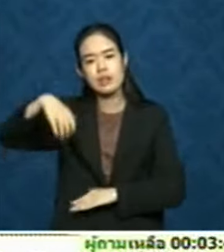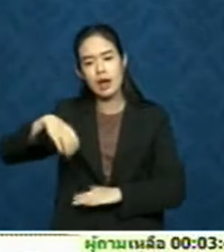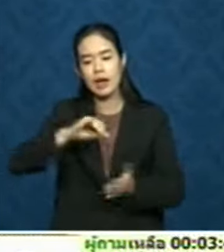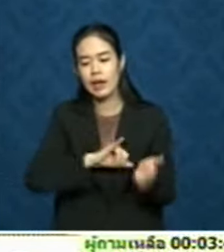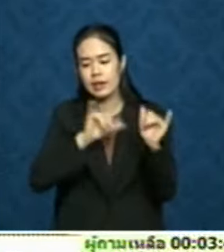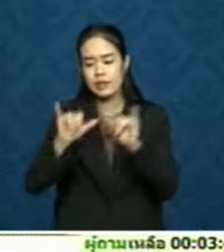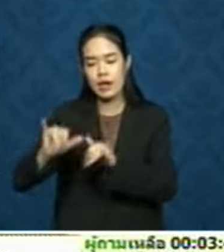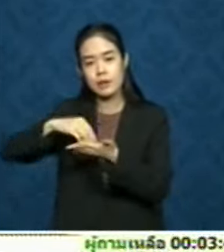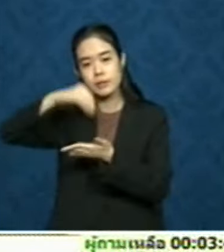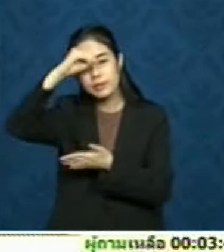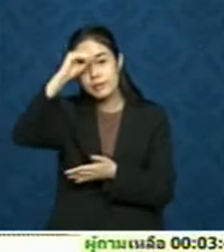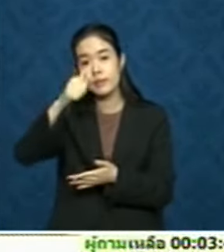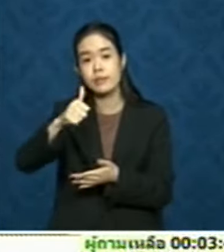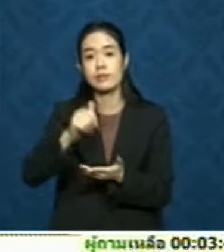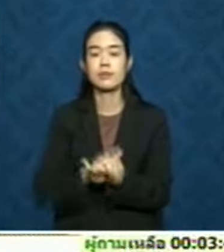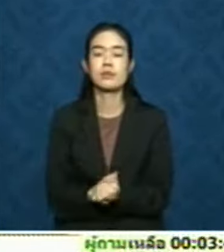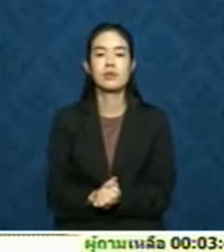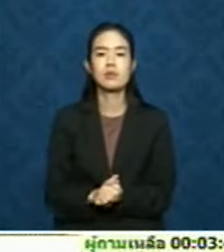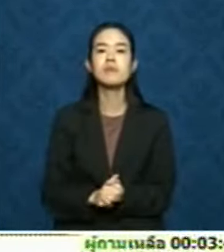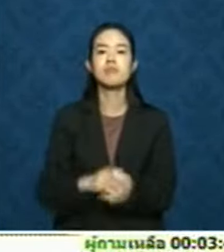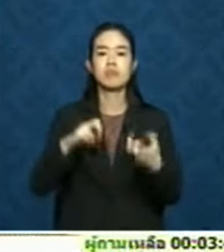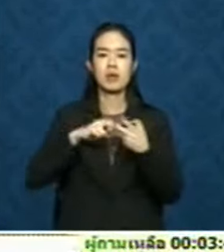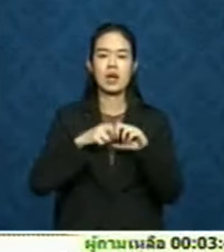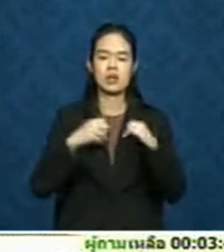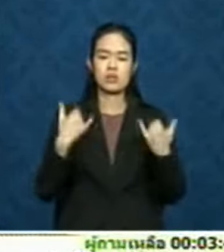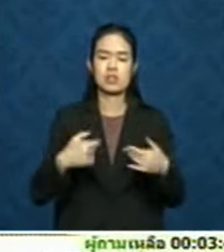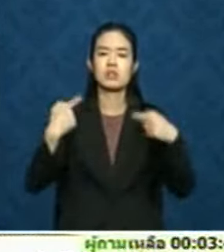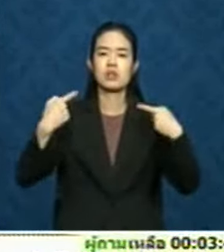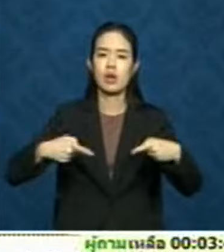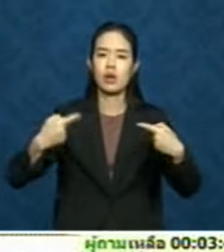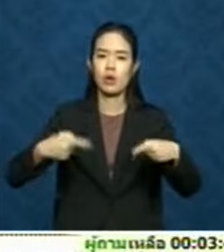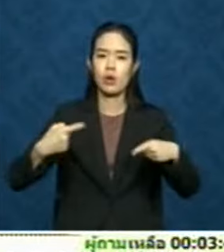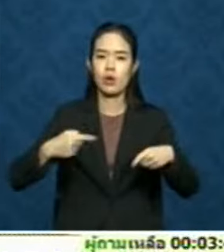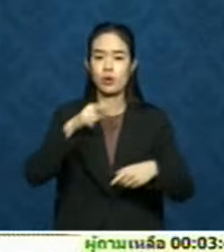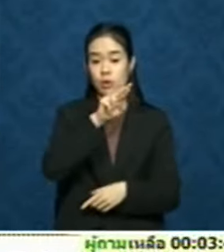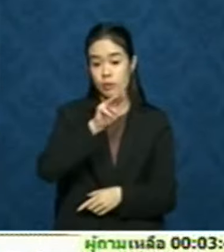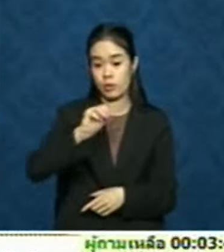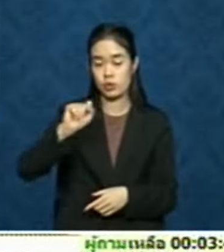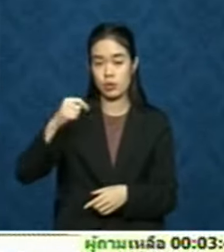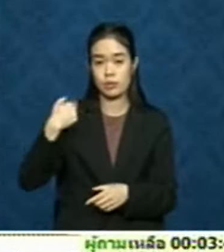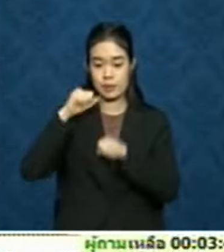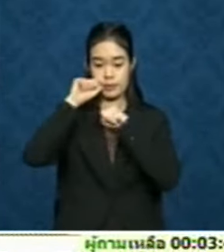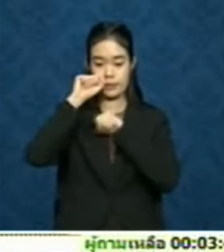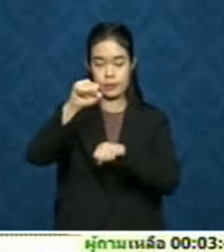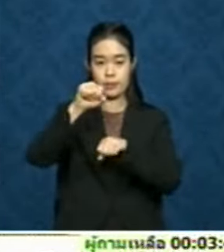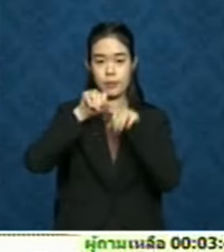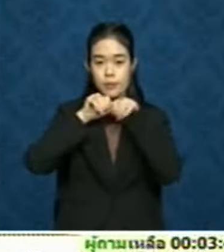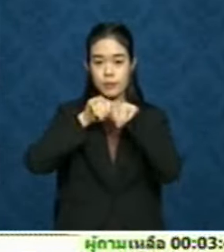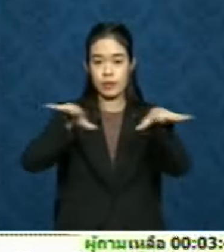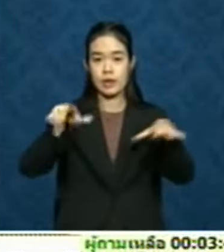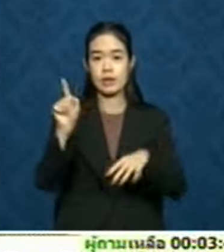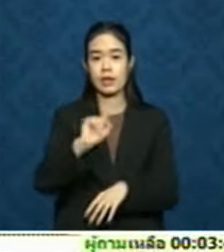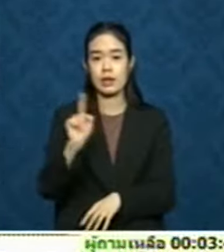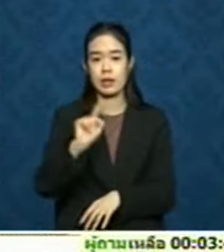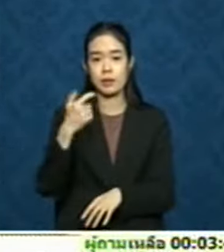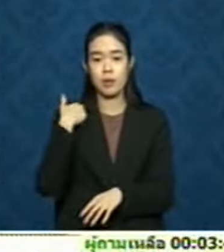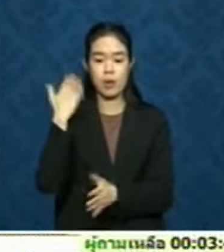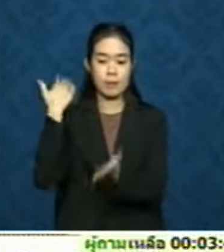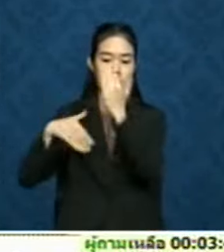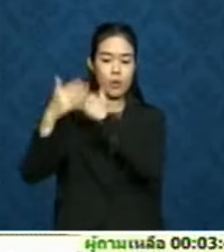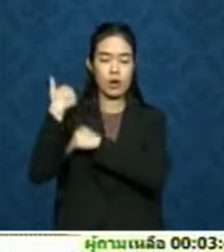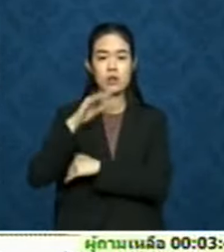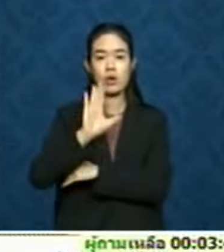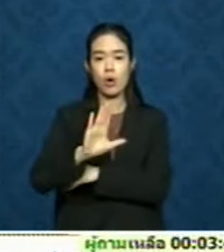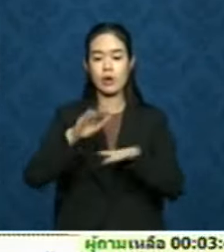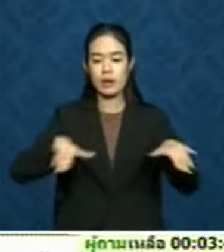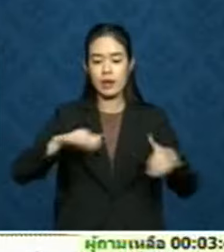เรื่องของการที่มีการตีกันเนี่ยทางเราเองทางรัฐมนตรีอบ.ได้ประกาศกระทรวงไปแล้วว่าจะเก็บข้อมูลนักศึกษาเพื่อใช้ในการติดตามในกรณีที่มีการ